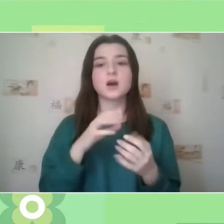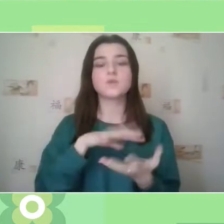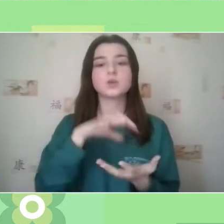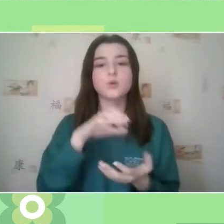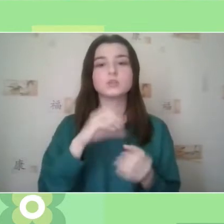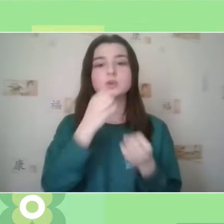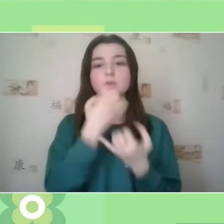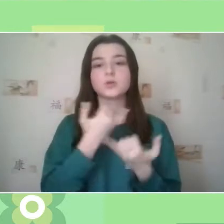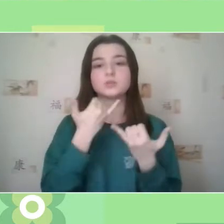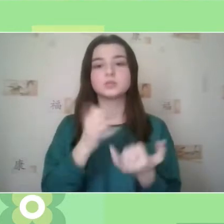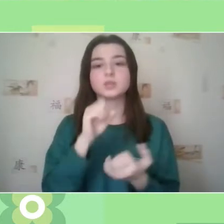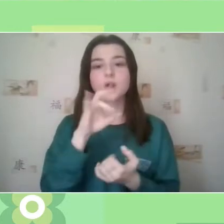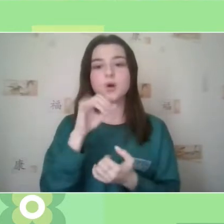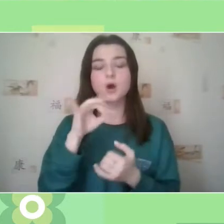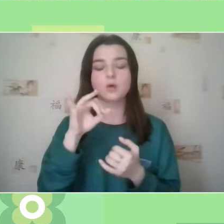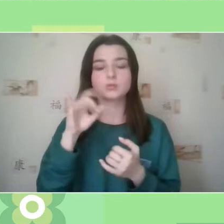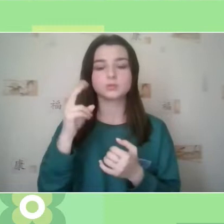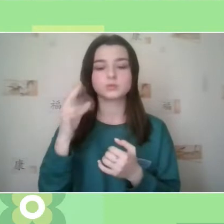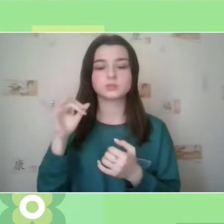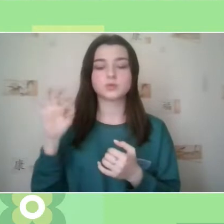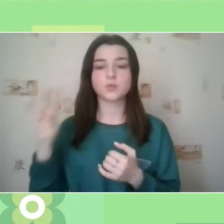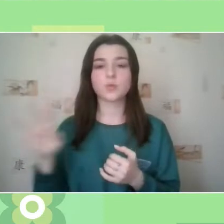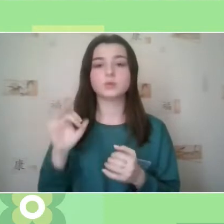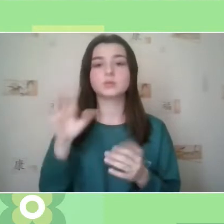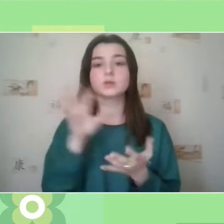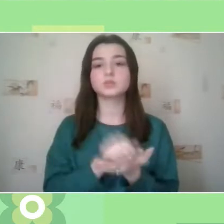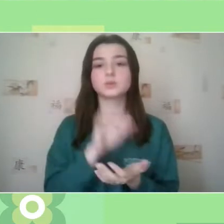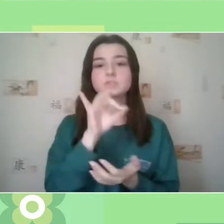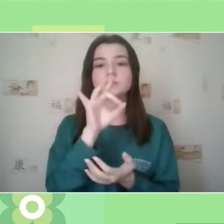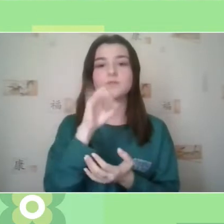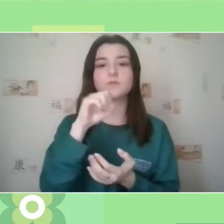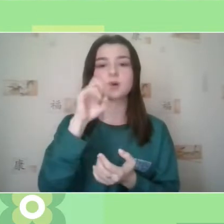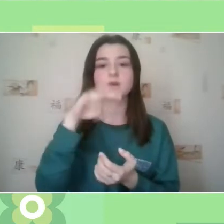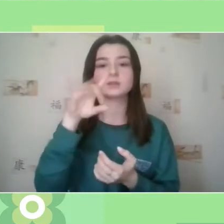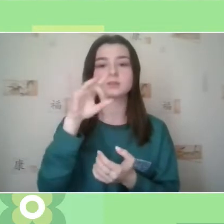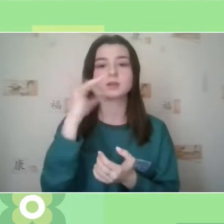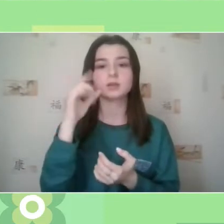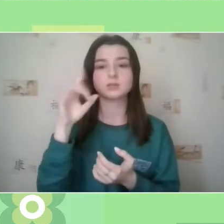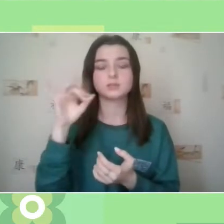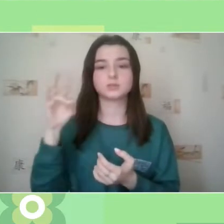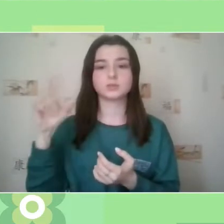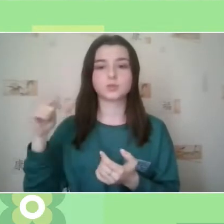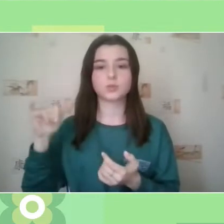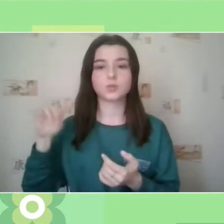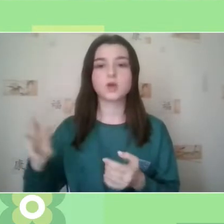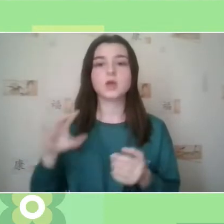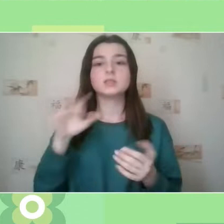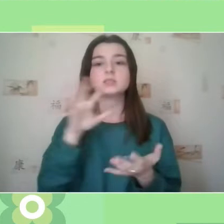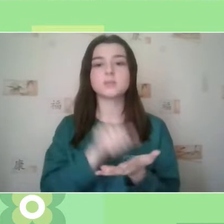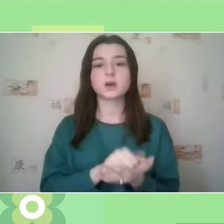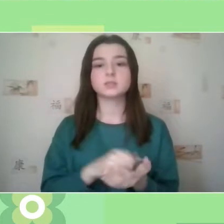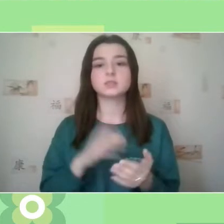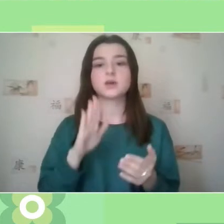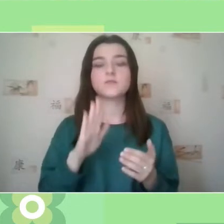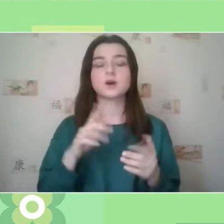це розповім. Я займаюся фандрейзингом, тобто залученням коштів для громадських організацій «Турбо» та і «Прес-клуб